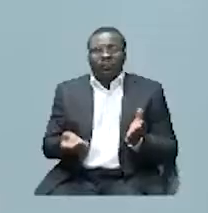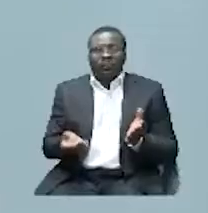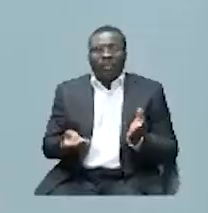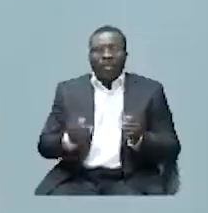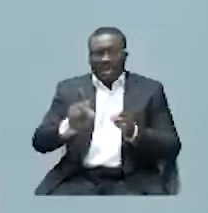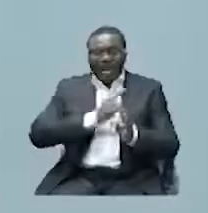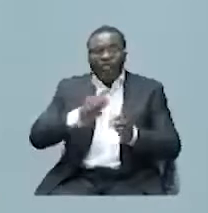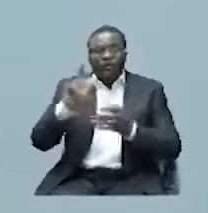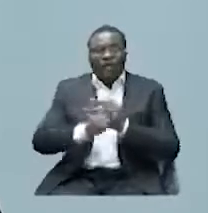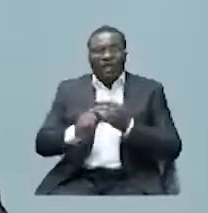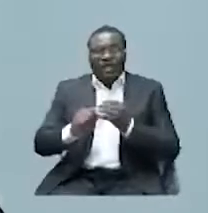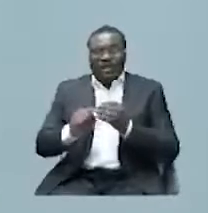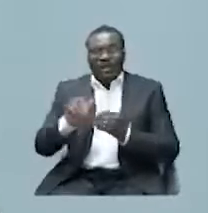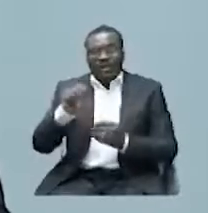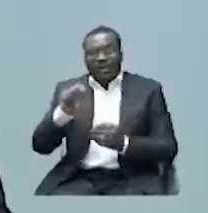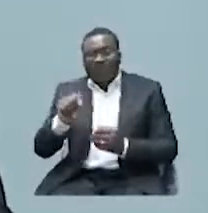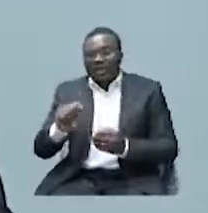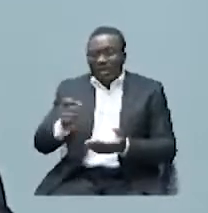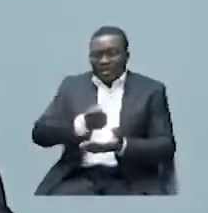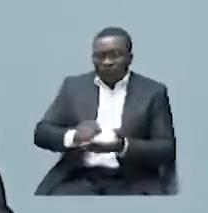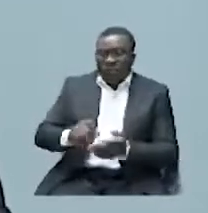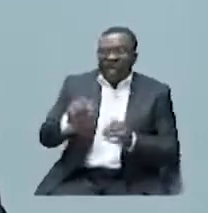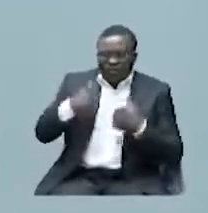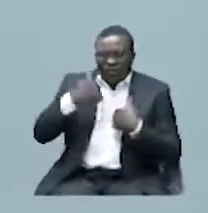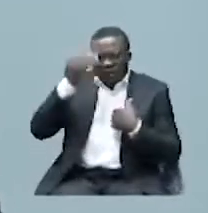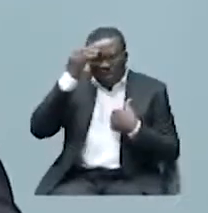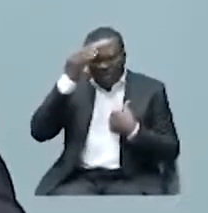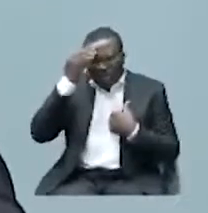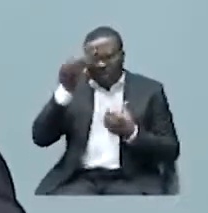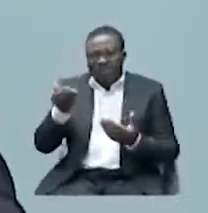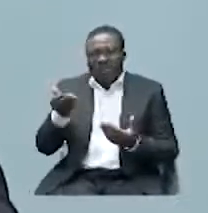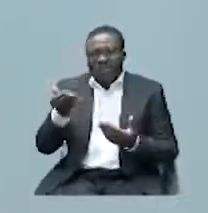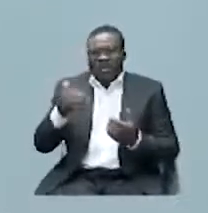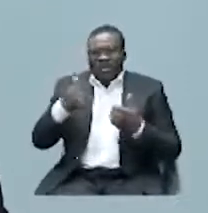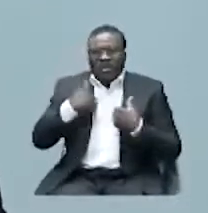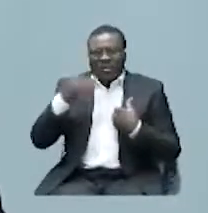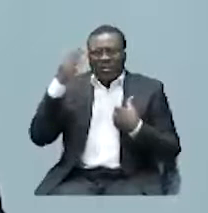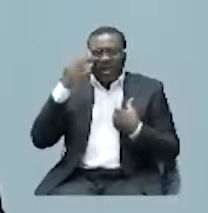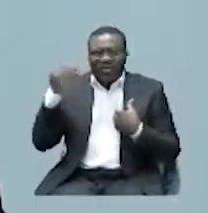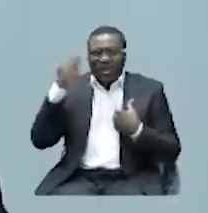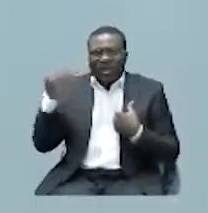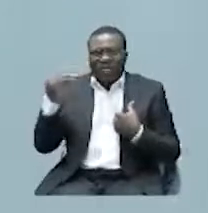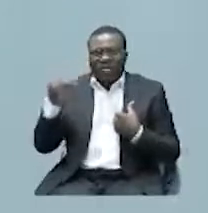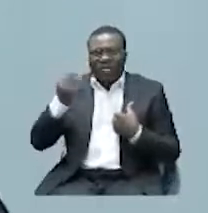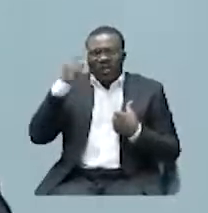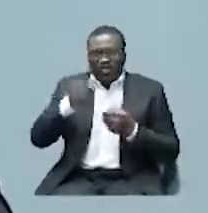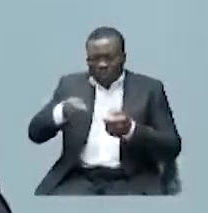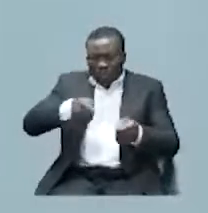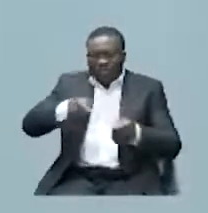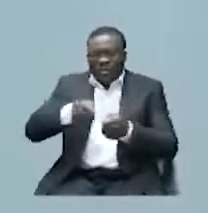médias ont la connaissance, ont le recul, ont l'expérience pour